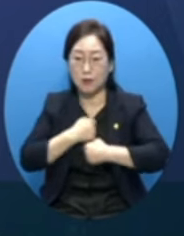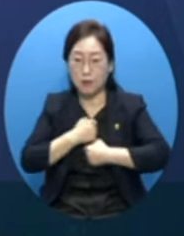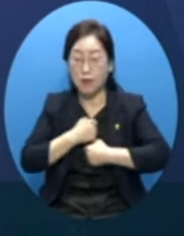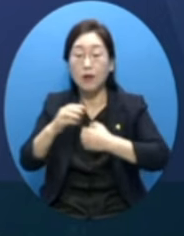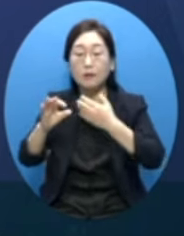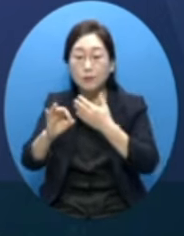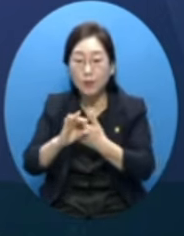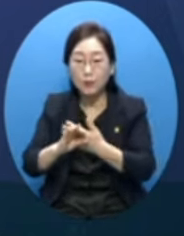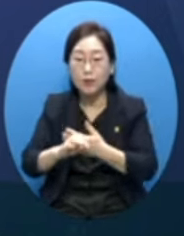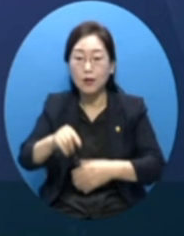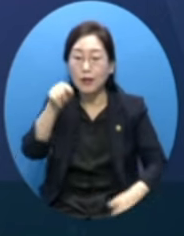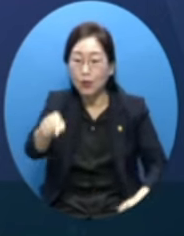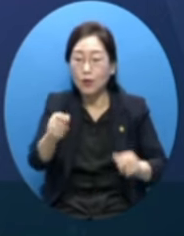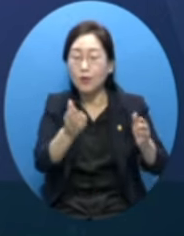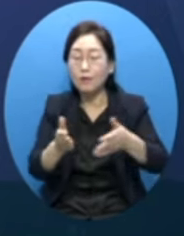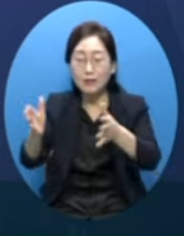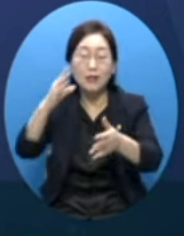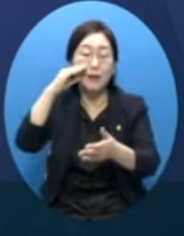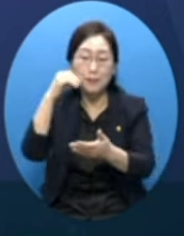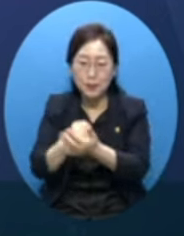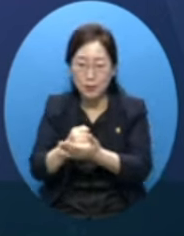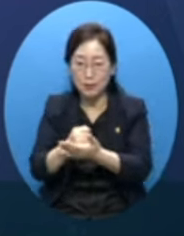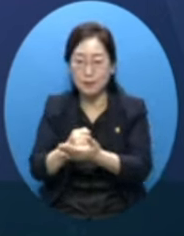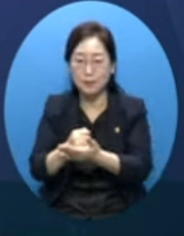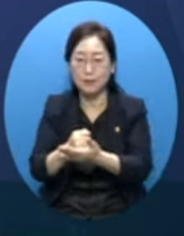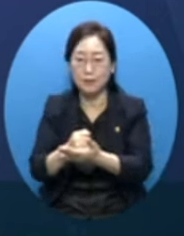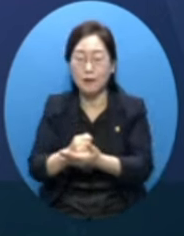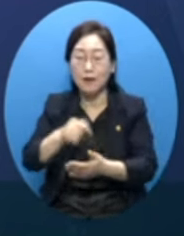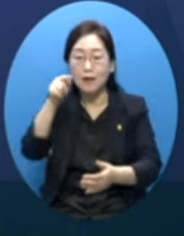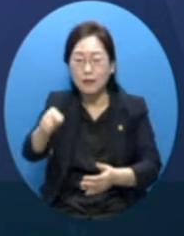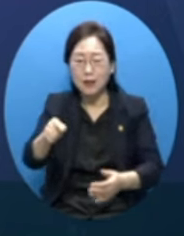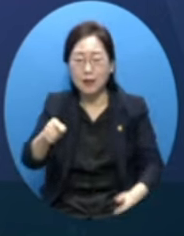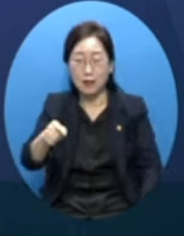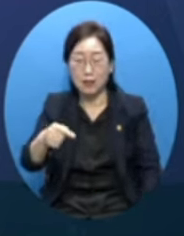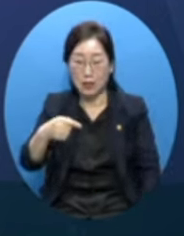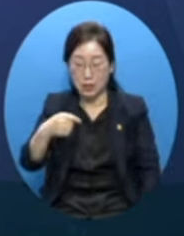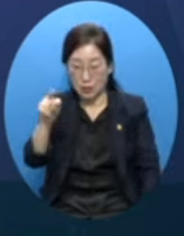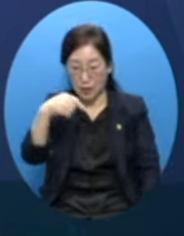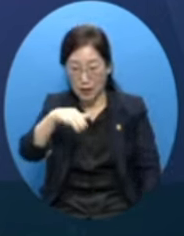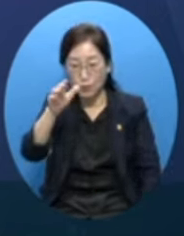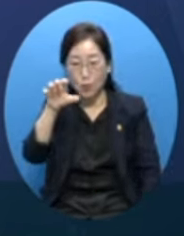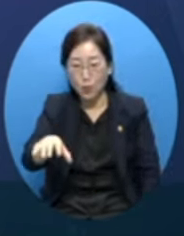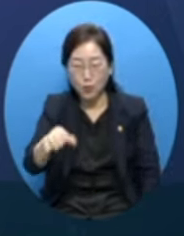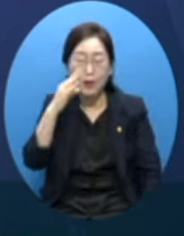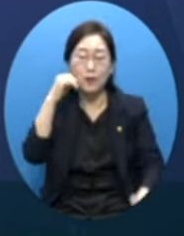그리하면 내 길이 평탄하게 될 것이며 내가 형통하리라.